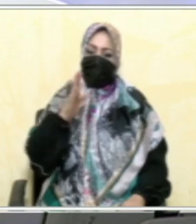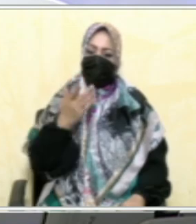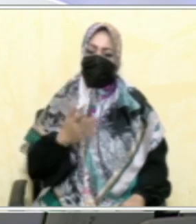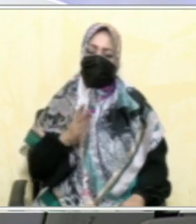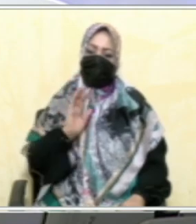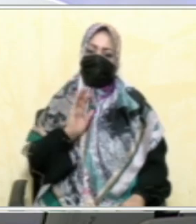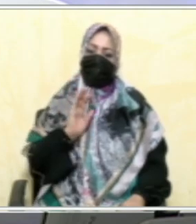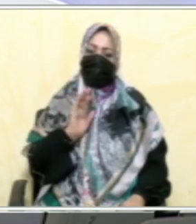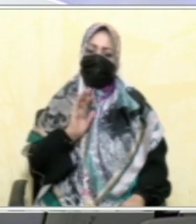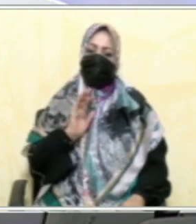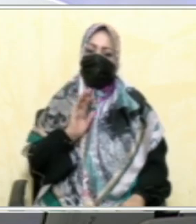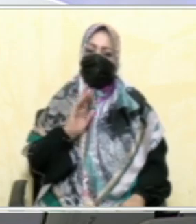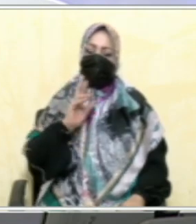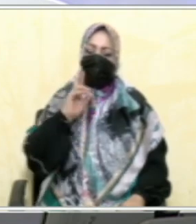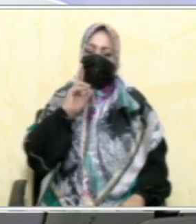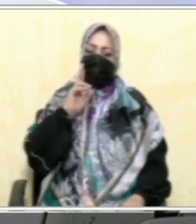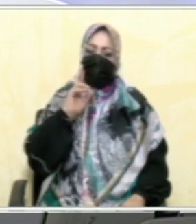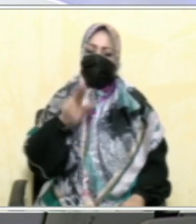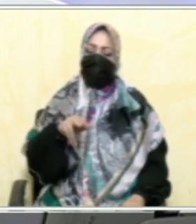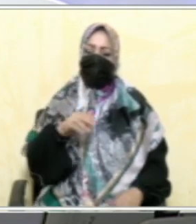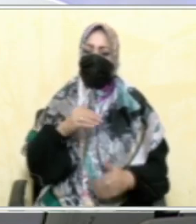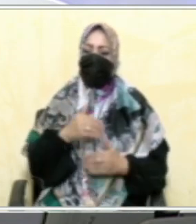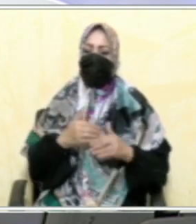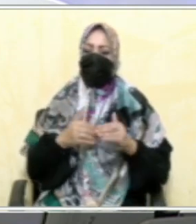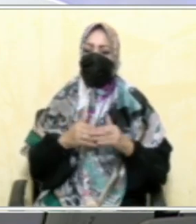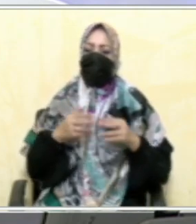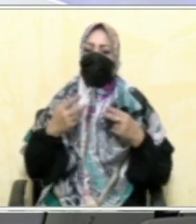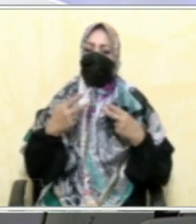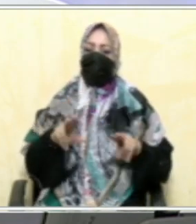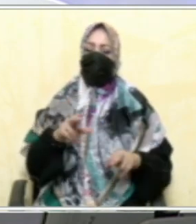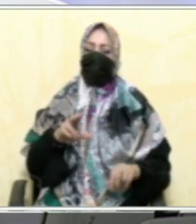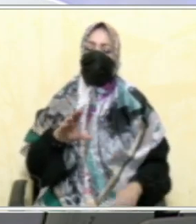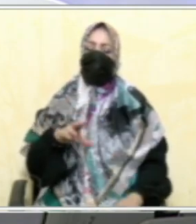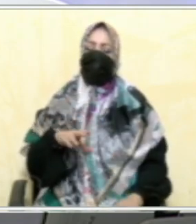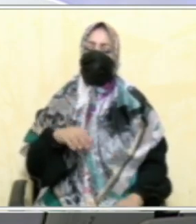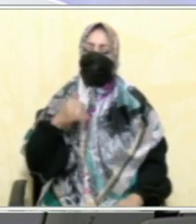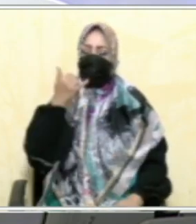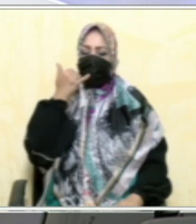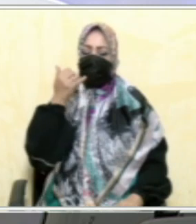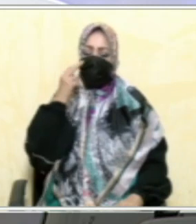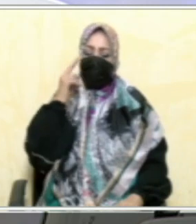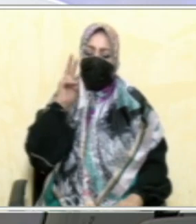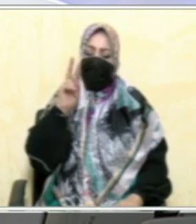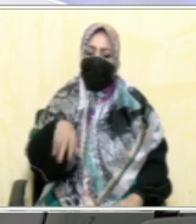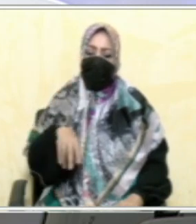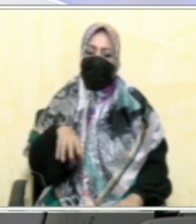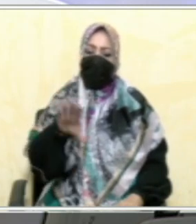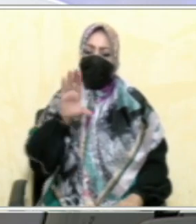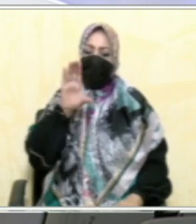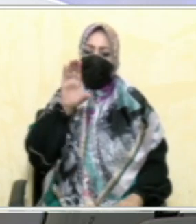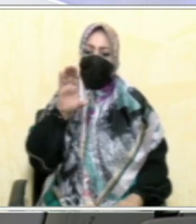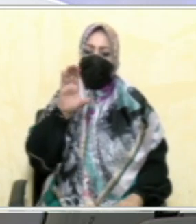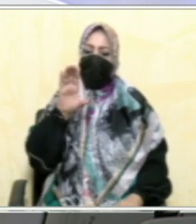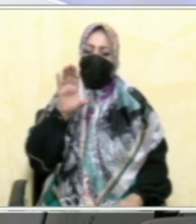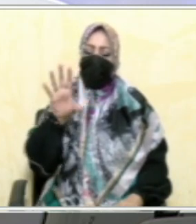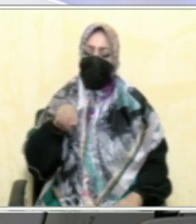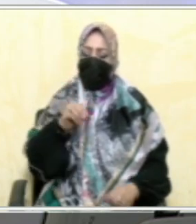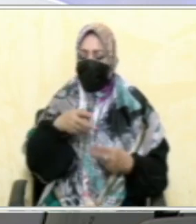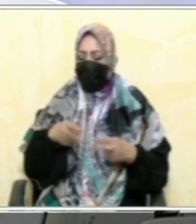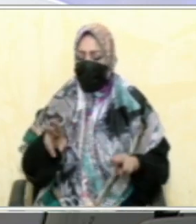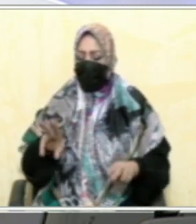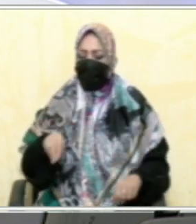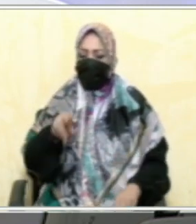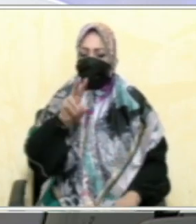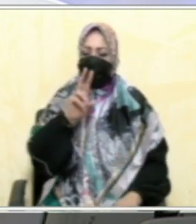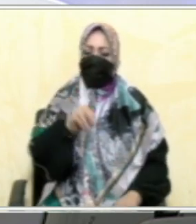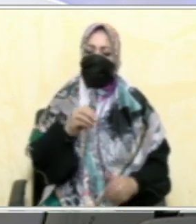هو كالفتح للمصحف نفسه منع من ذلك. وما أعلمه أن دار الإفتاء يعني تفتي بأن لا